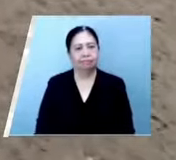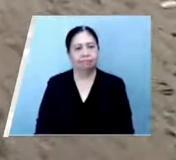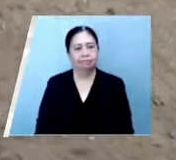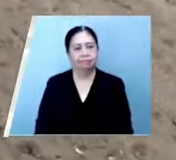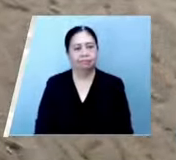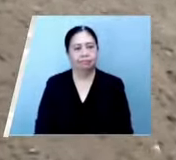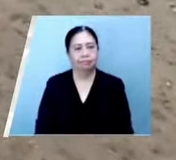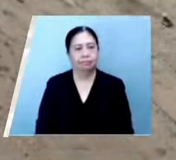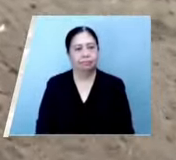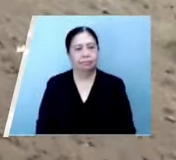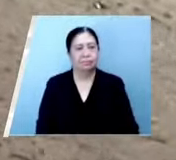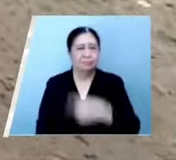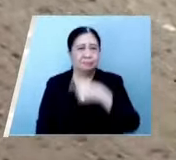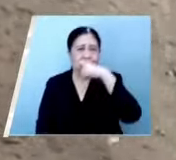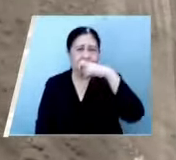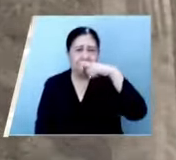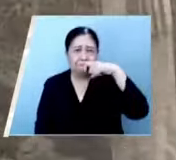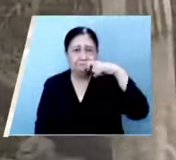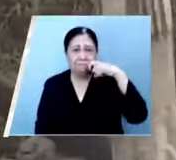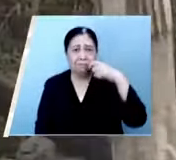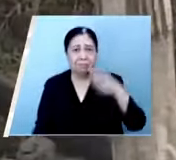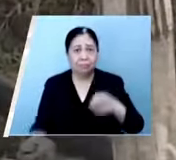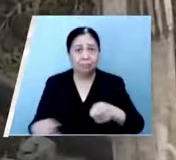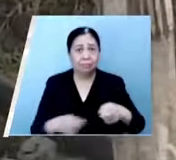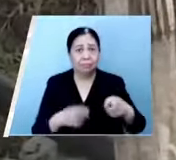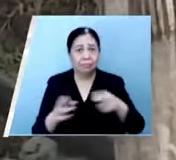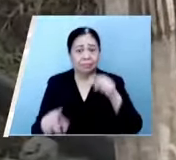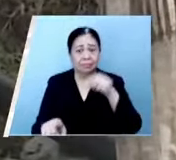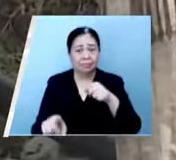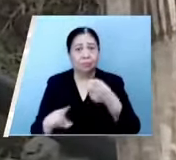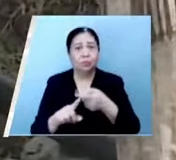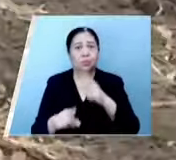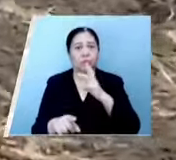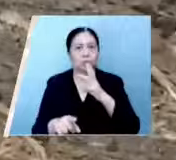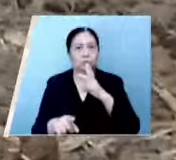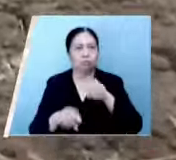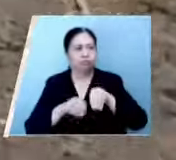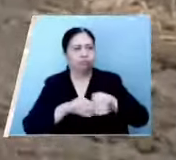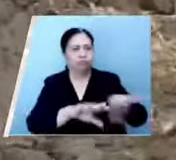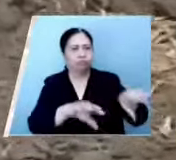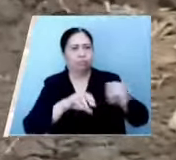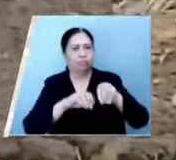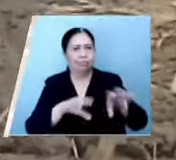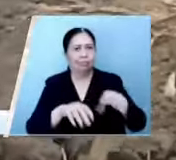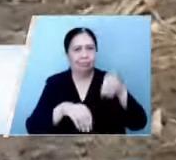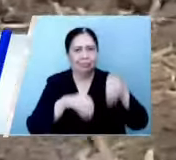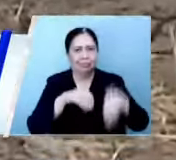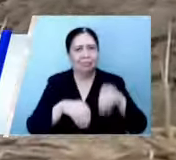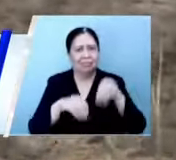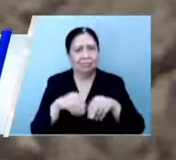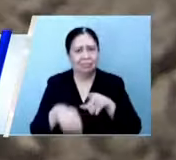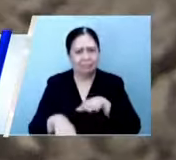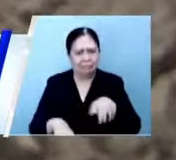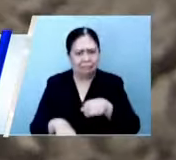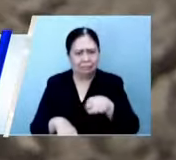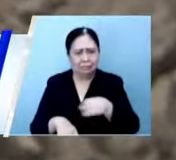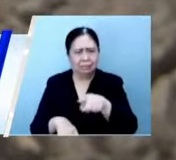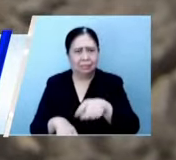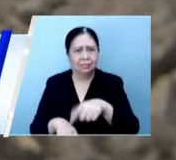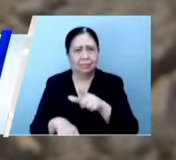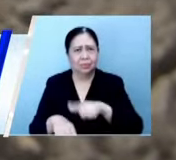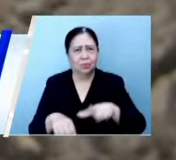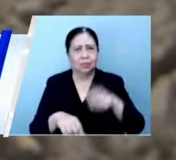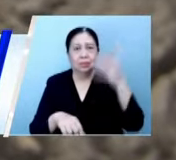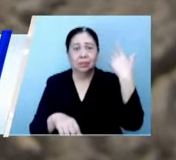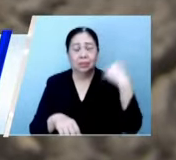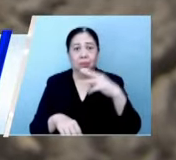Dahil natuyot na ang ilog na pinagkukunan ng tubig sa irigasyon, nagkabitak-bitak na ang malawak na sakahang